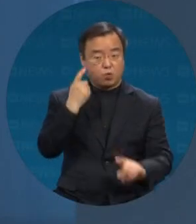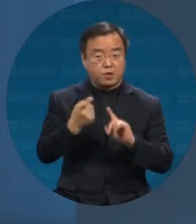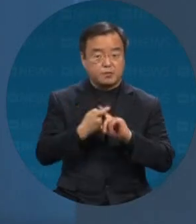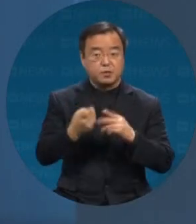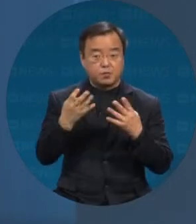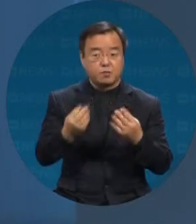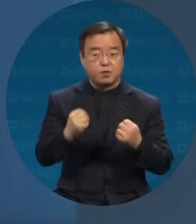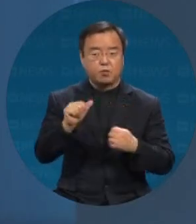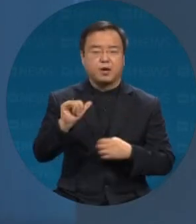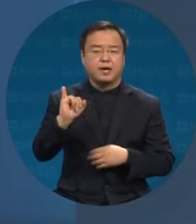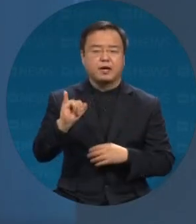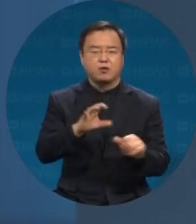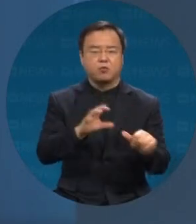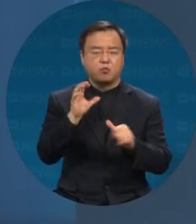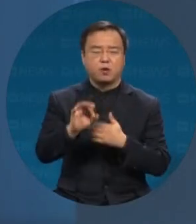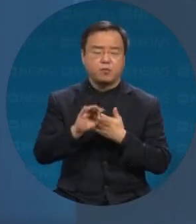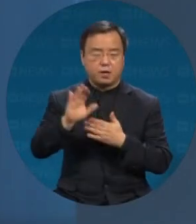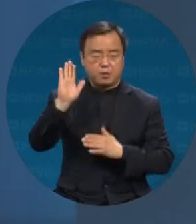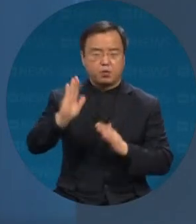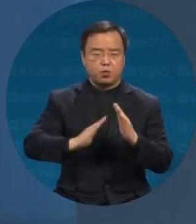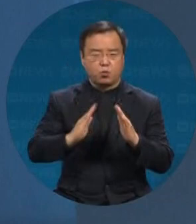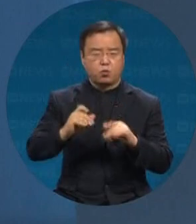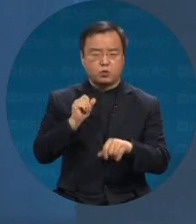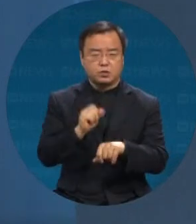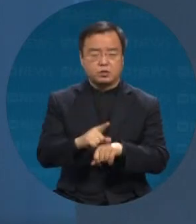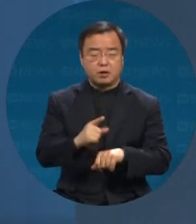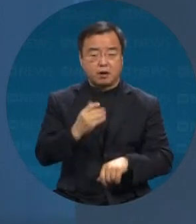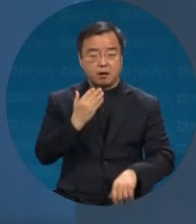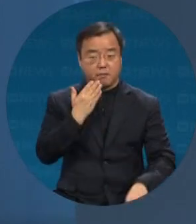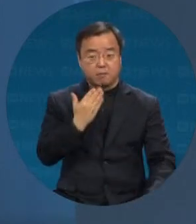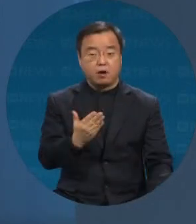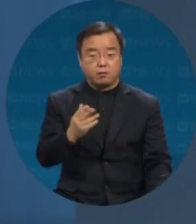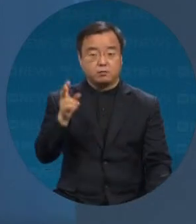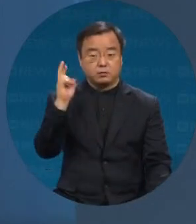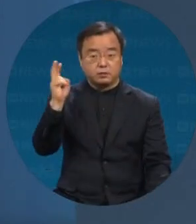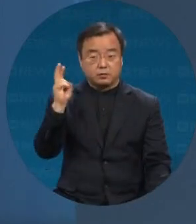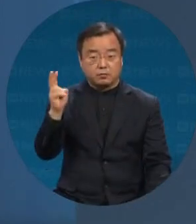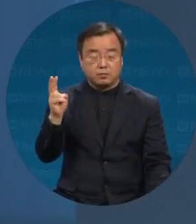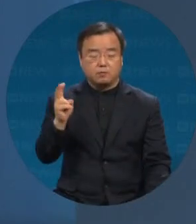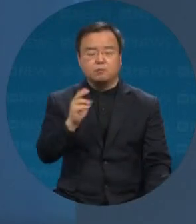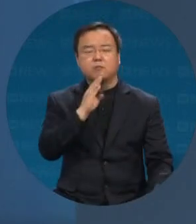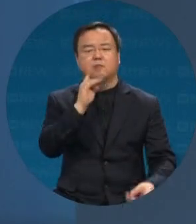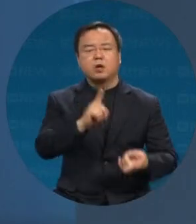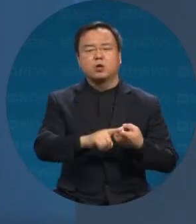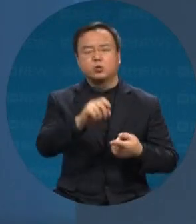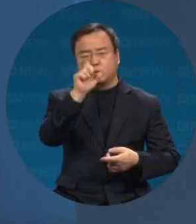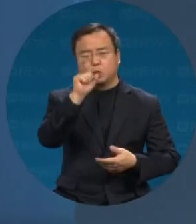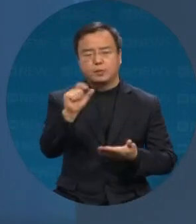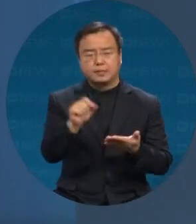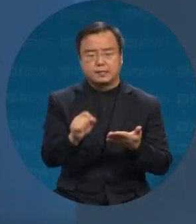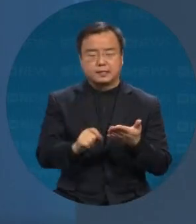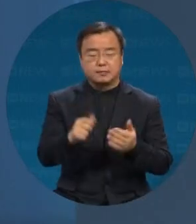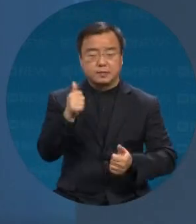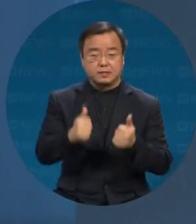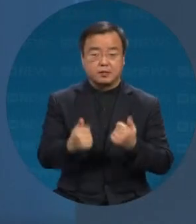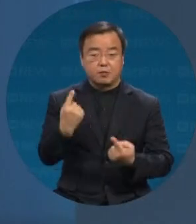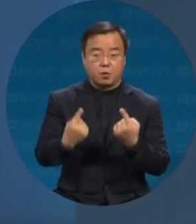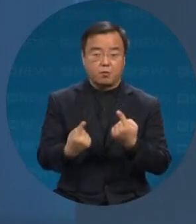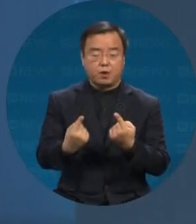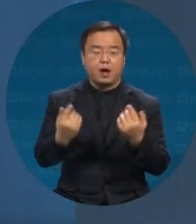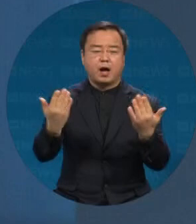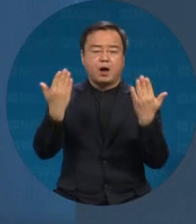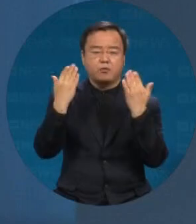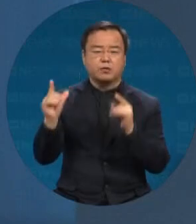앞으로는이 공정성을 확보할 수 있겠다는 그런 생각이 들고 사실 제일 바람직하기는 지필평가보다는 학교생활